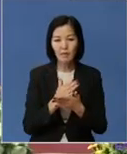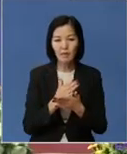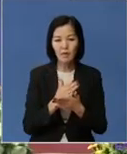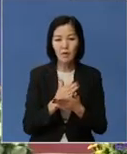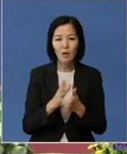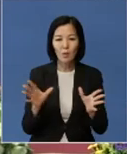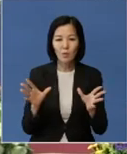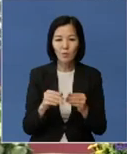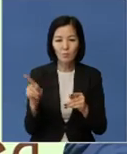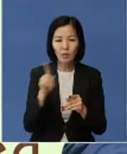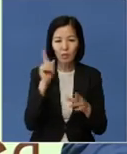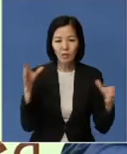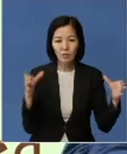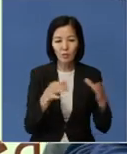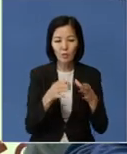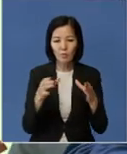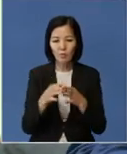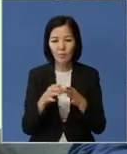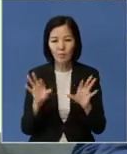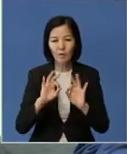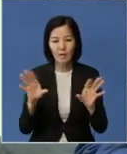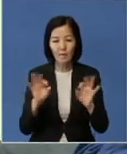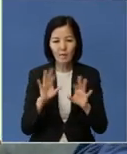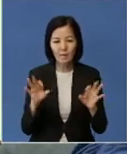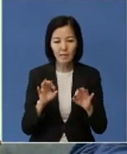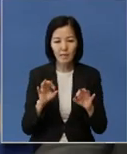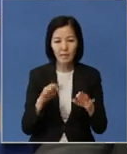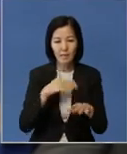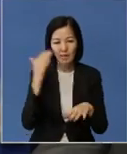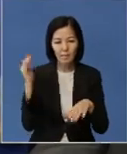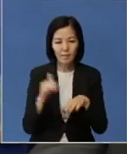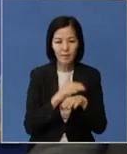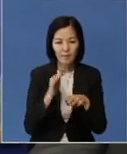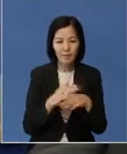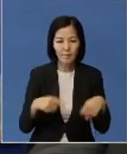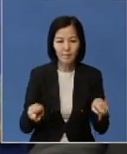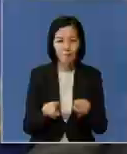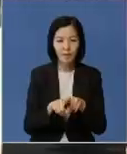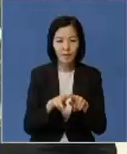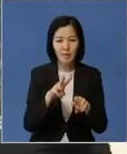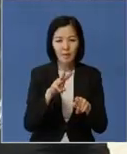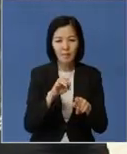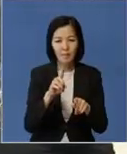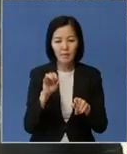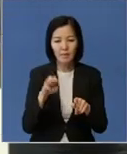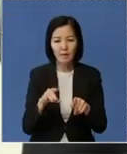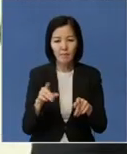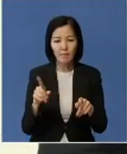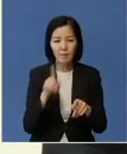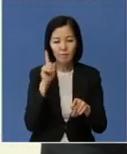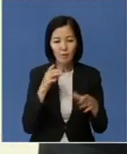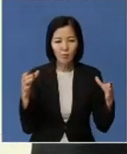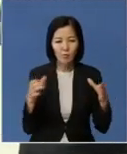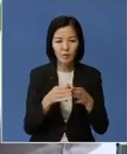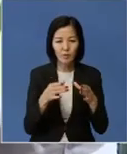қоян қолтық араласып ағалық ақылын айтады, әкелік мейірін төгеді. Бұл күні Мизам әдеби клубының бір топ жастары да